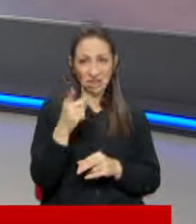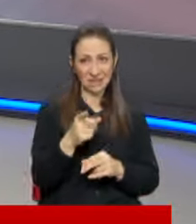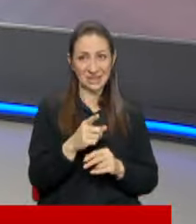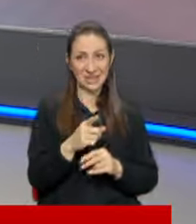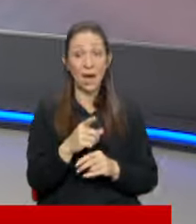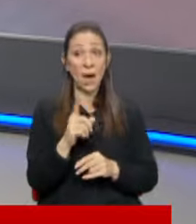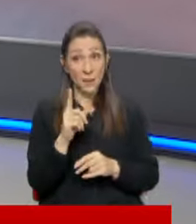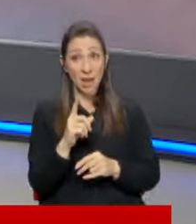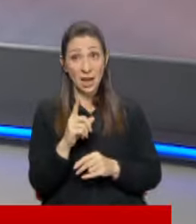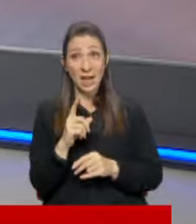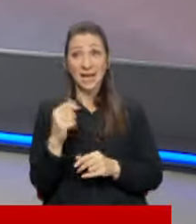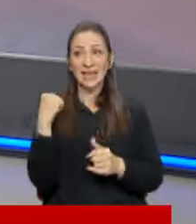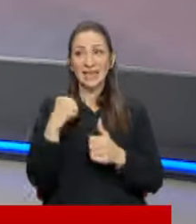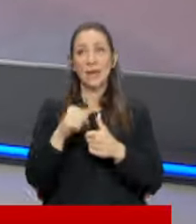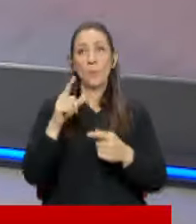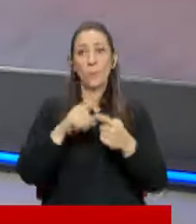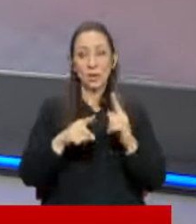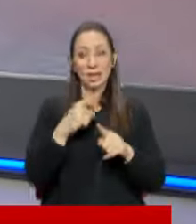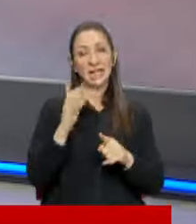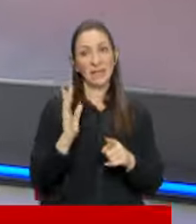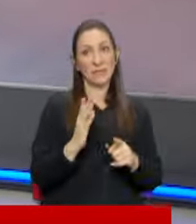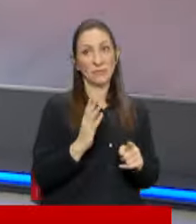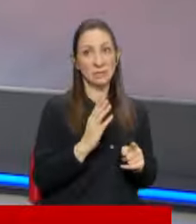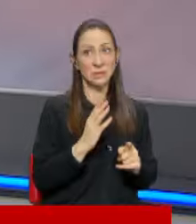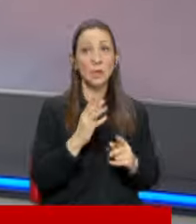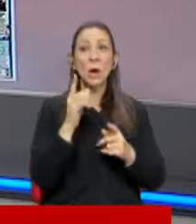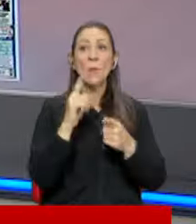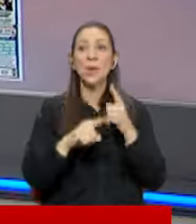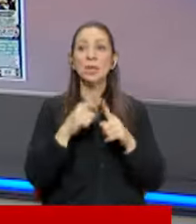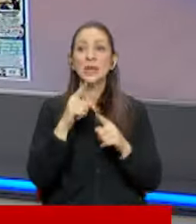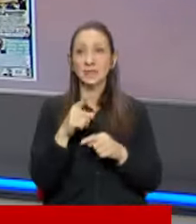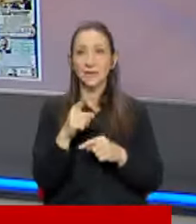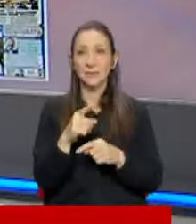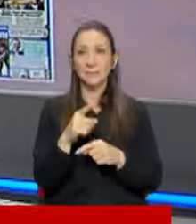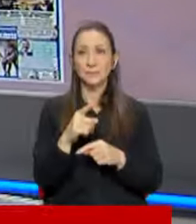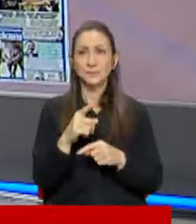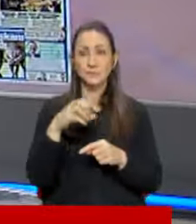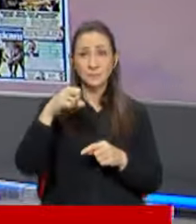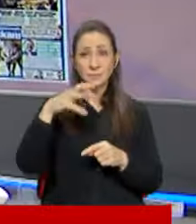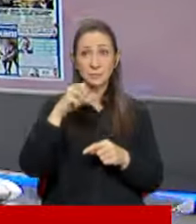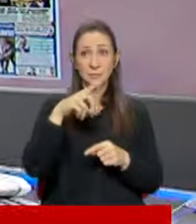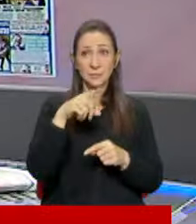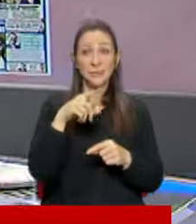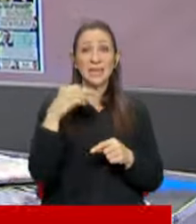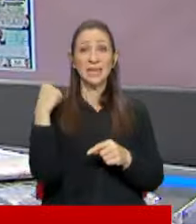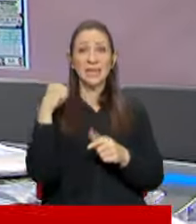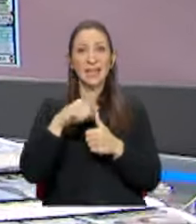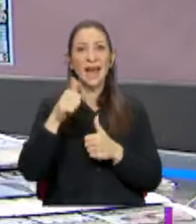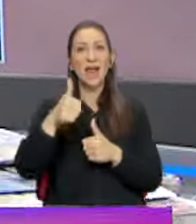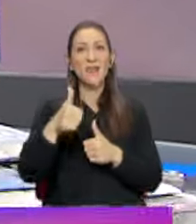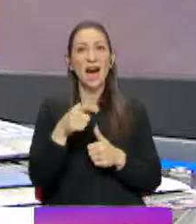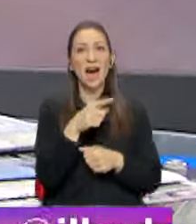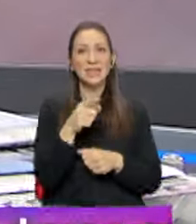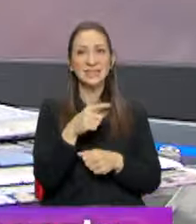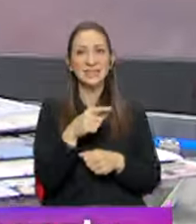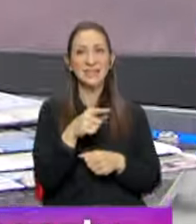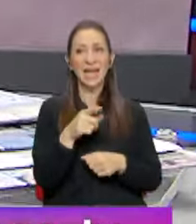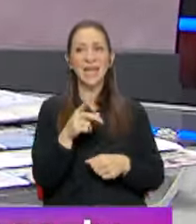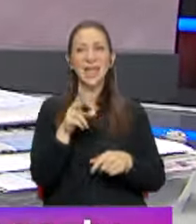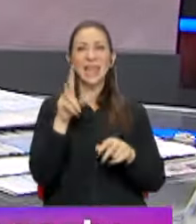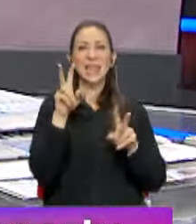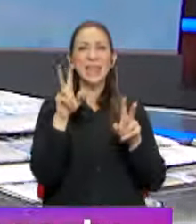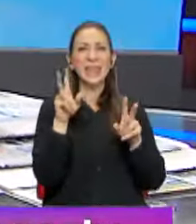izleyeceksiniz ama yine siyasetten devam edelim. Siyasette AK Parti ve Yeniden Refah Partisi arasında